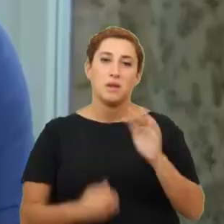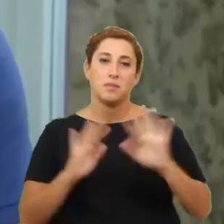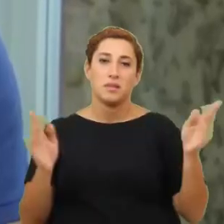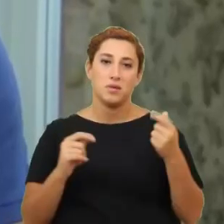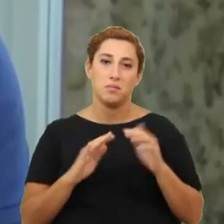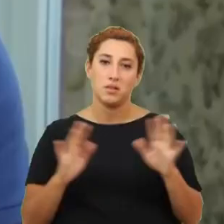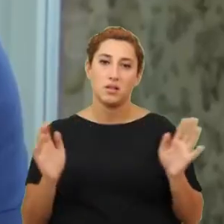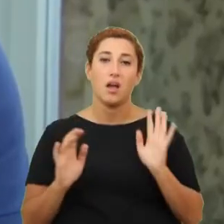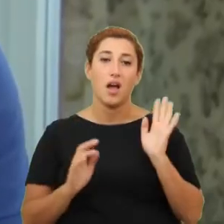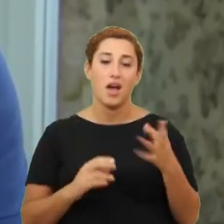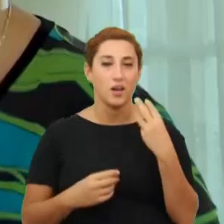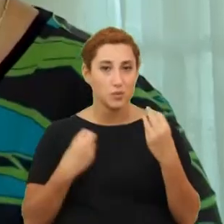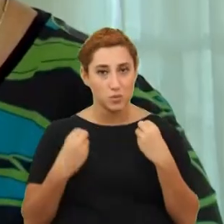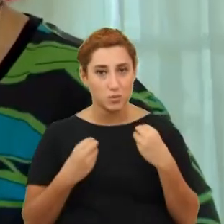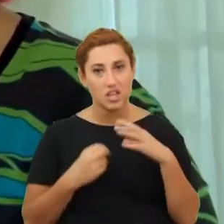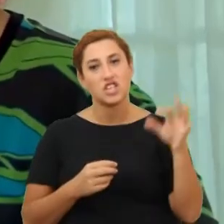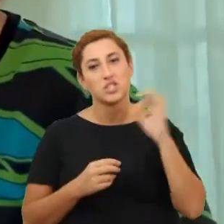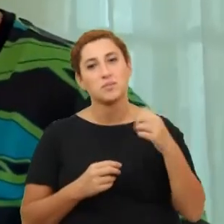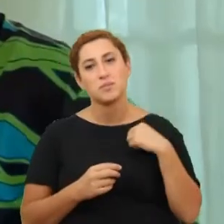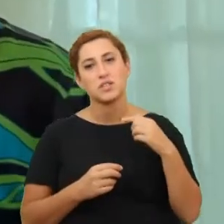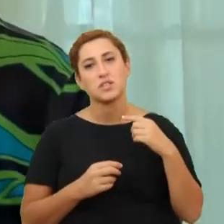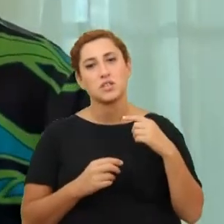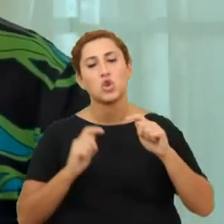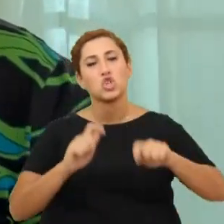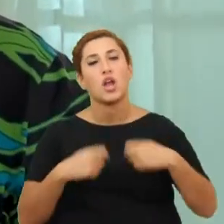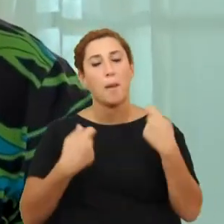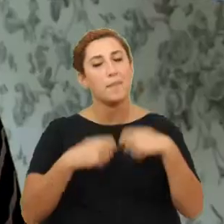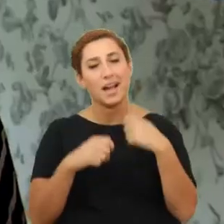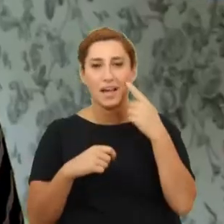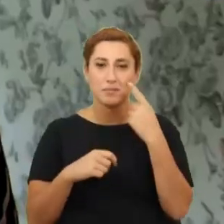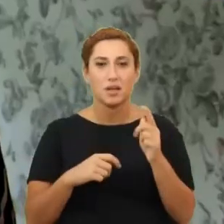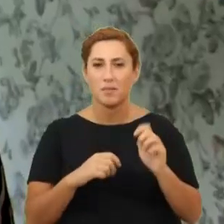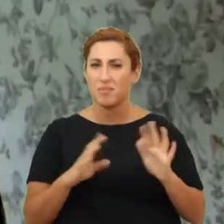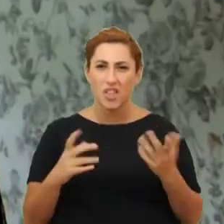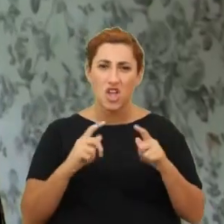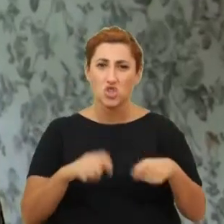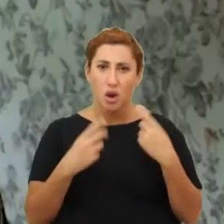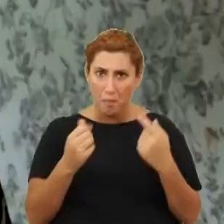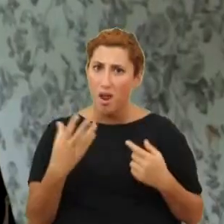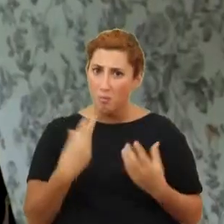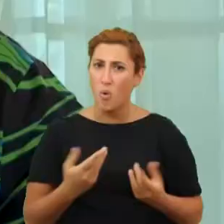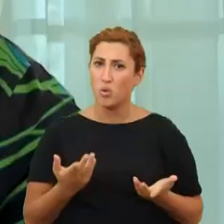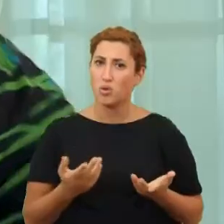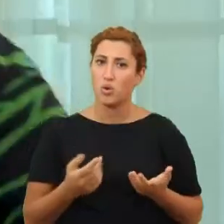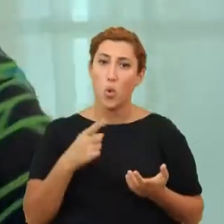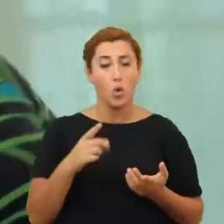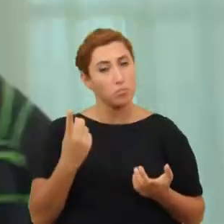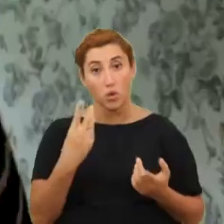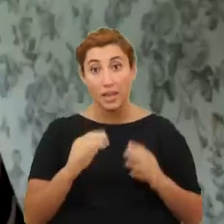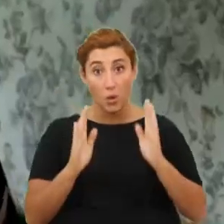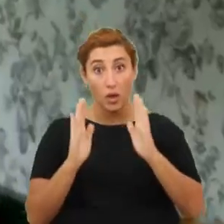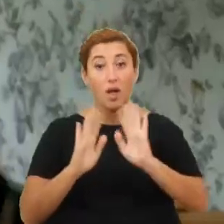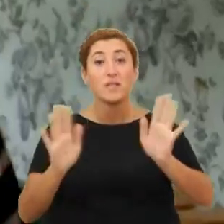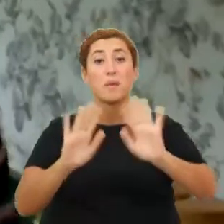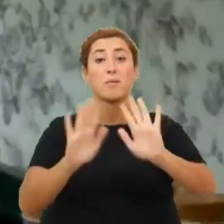bitti. Güzel. Şimdi biz Çorap Bank'a da bir ziyaret edek. He? Çorapta param olur ya. Öyle bir şey olur, gidiyorum.